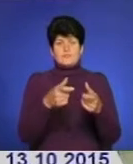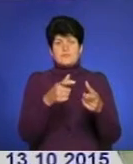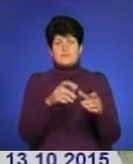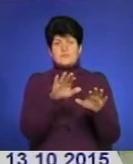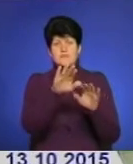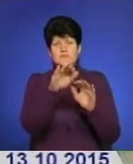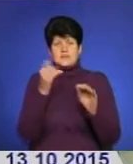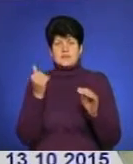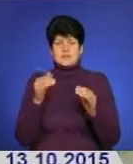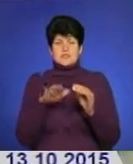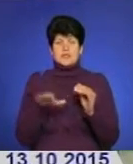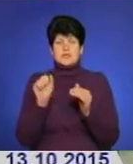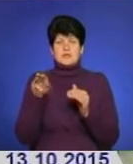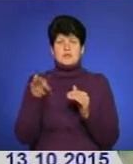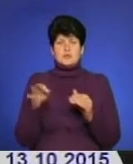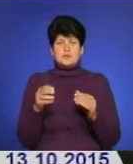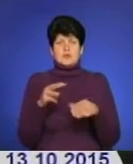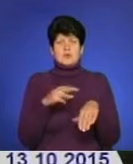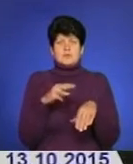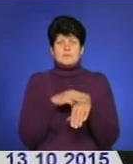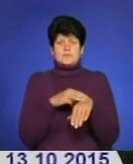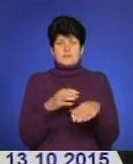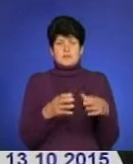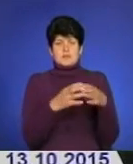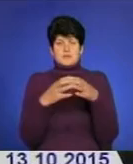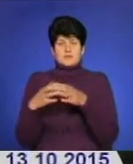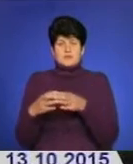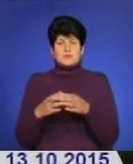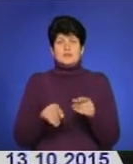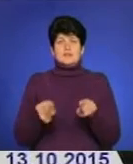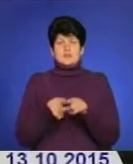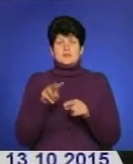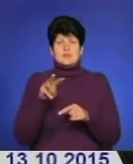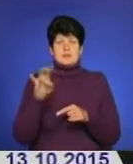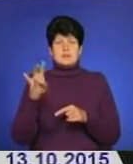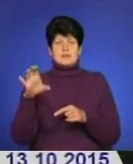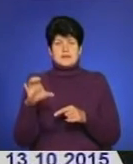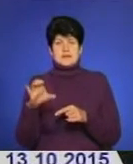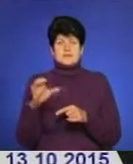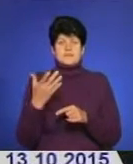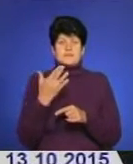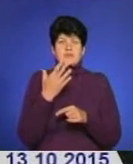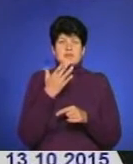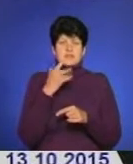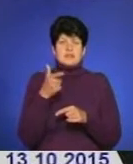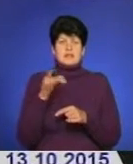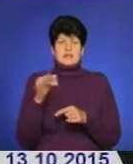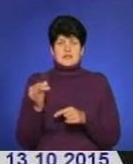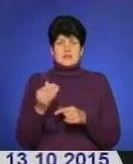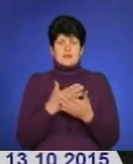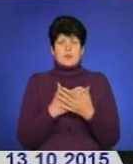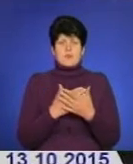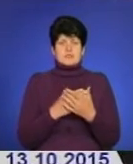із зони АТО зведений загін міліціонерів. Додатково залучатимуть МНСників, нацгвардійців та громадські